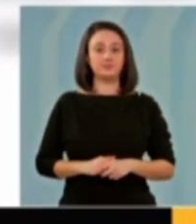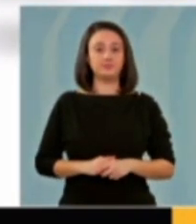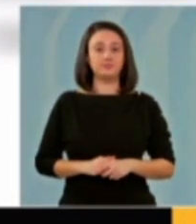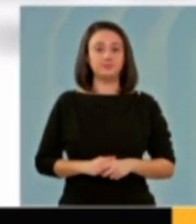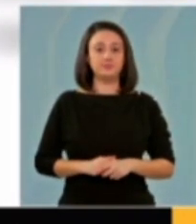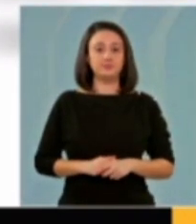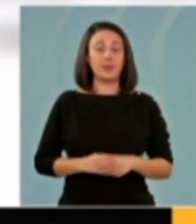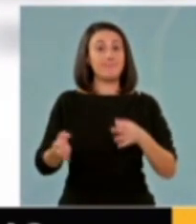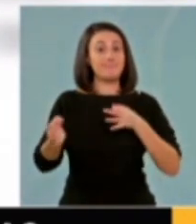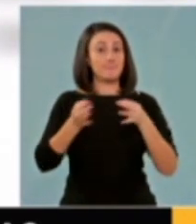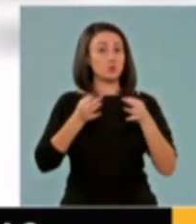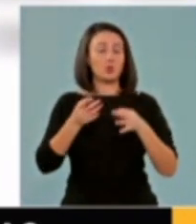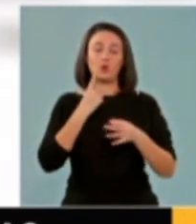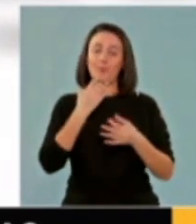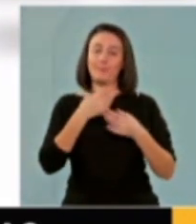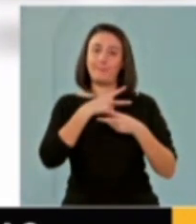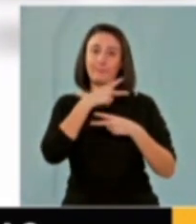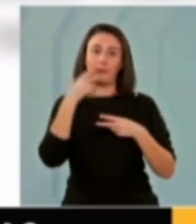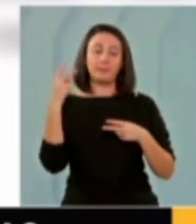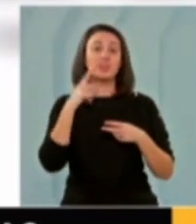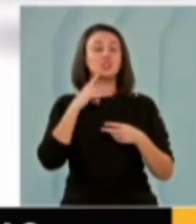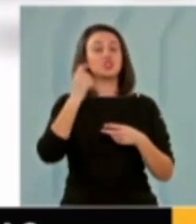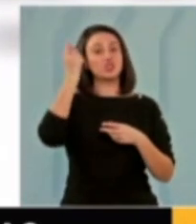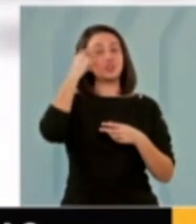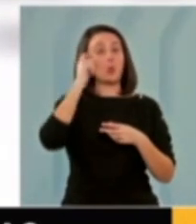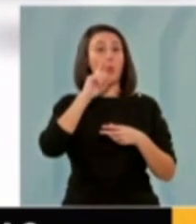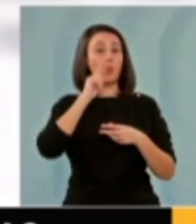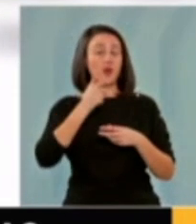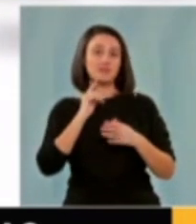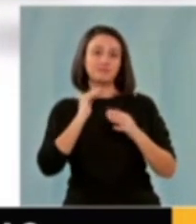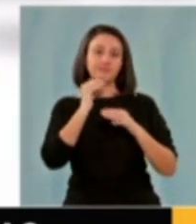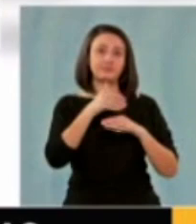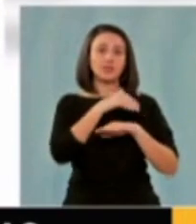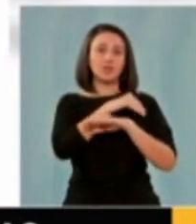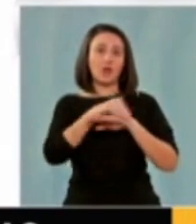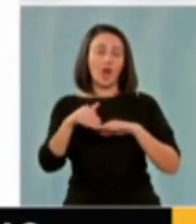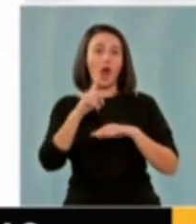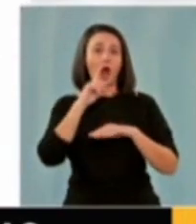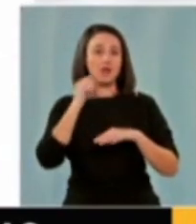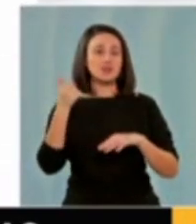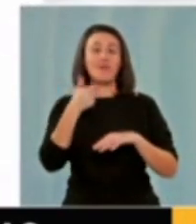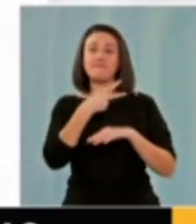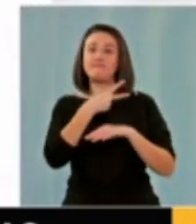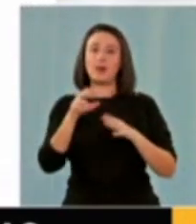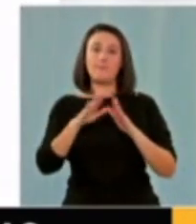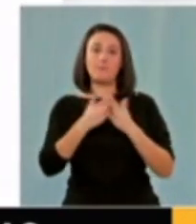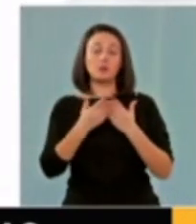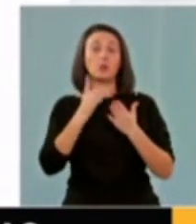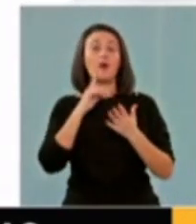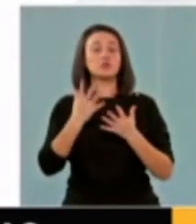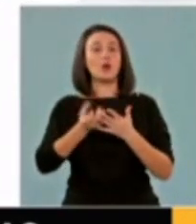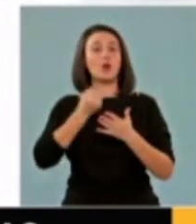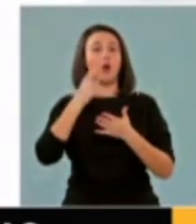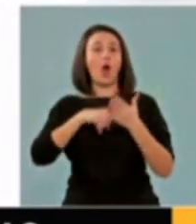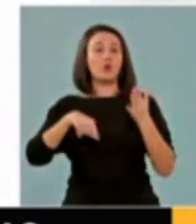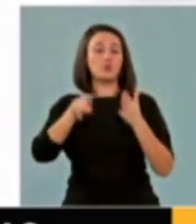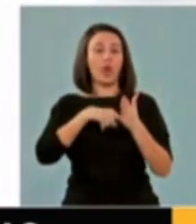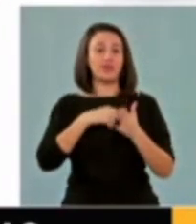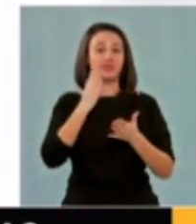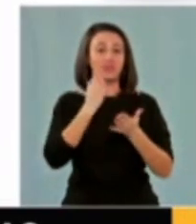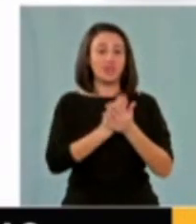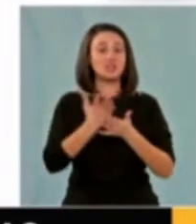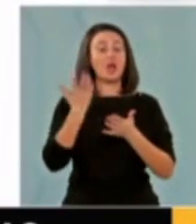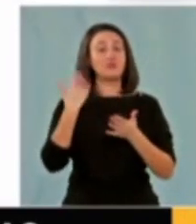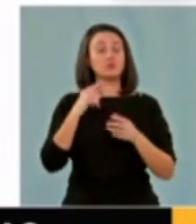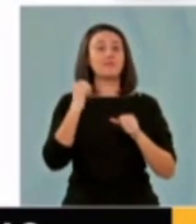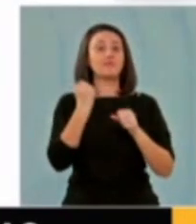măsura care nu le permită cetățenilor ucraineni să treacă granița cu Ungaria fără pașaport a fost revocată decizia De revocare ar